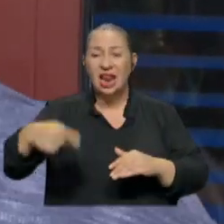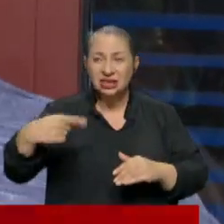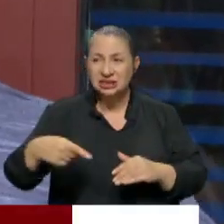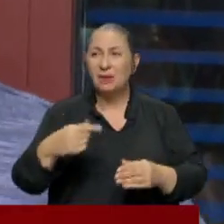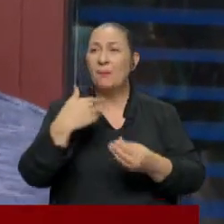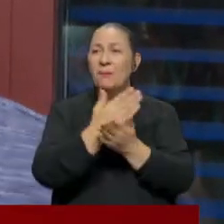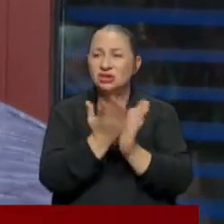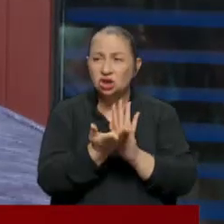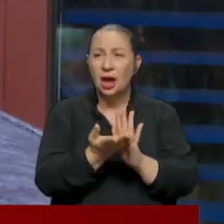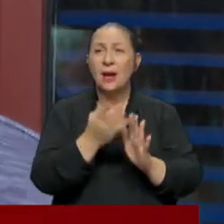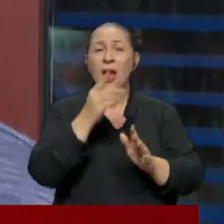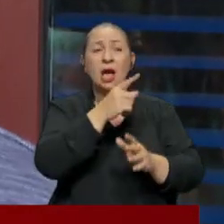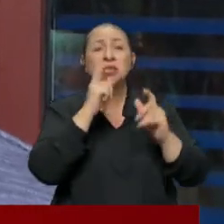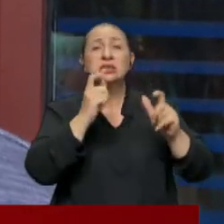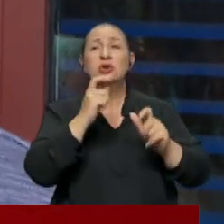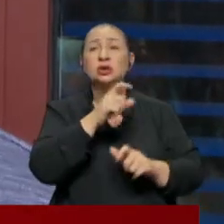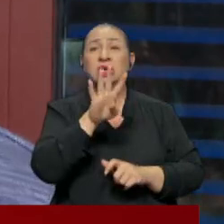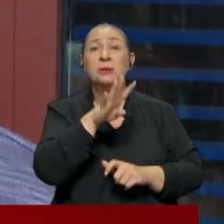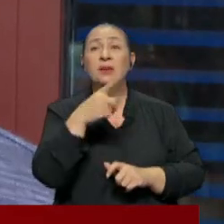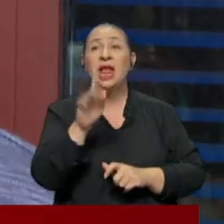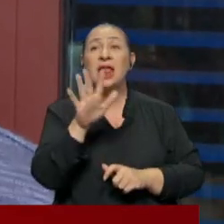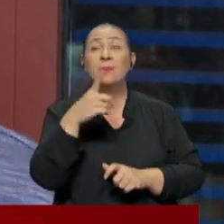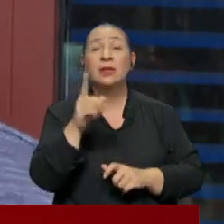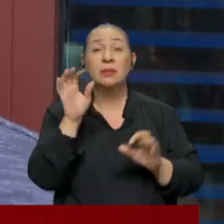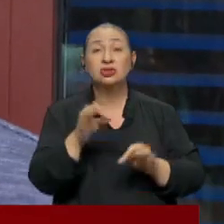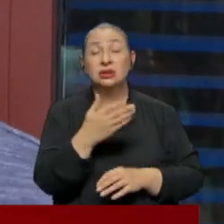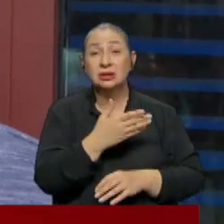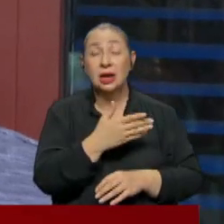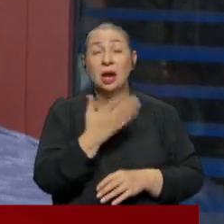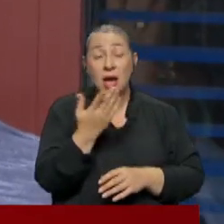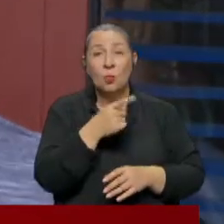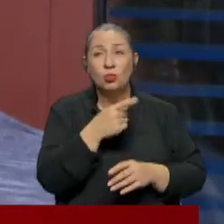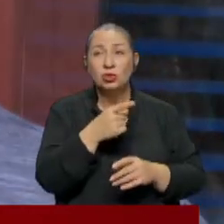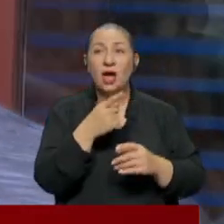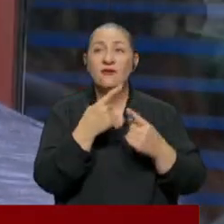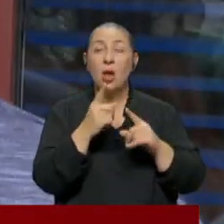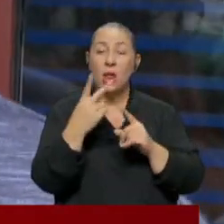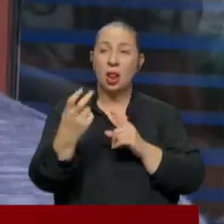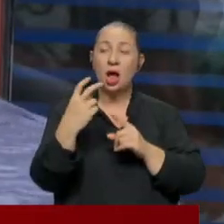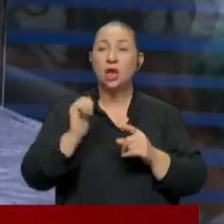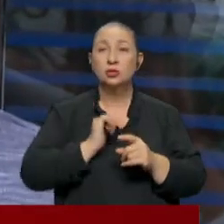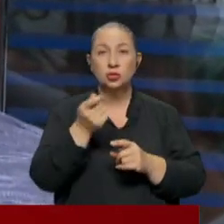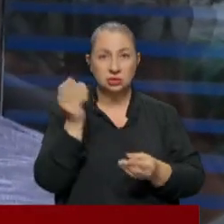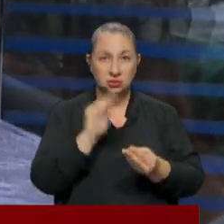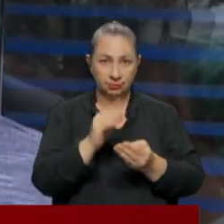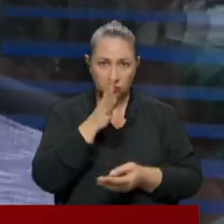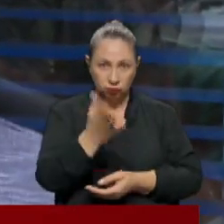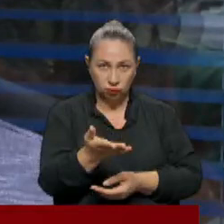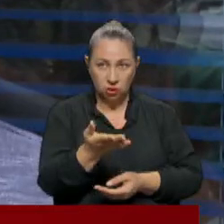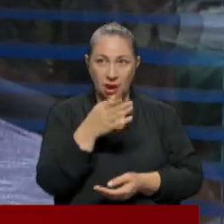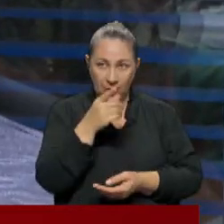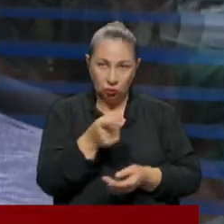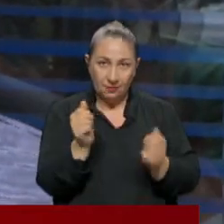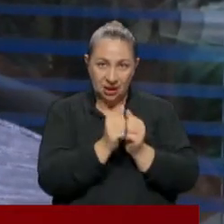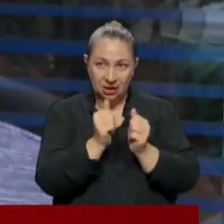tutun. Bir kasko, arabanın kaskosu 40.000 lira, 50.000 liralar başladı. Yani bu farklar oradan gidiyor. Asgari ücrete zam geldi biliyorsunuz.